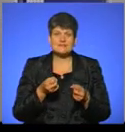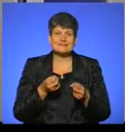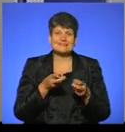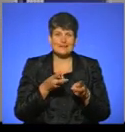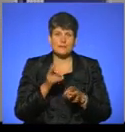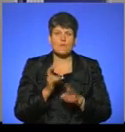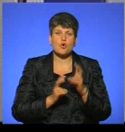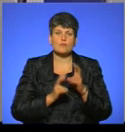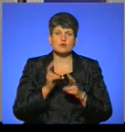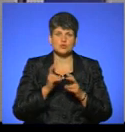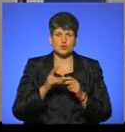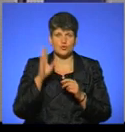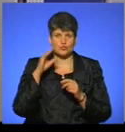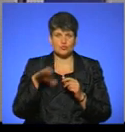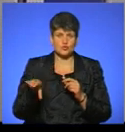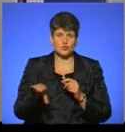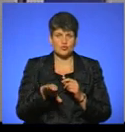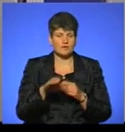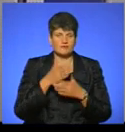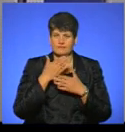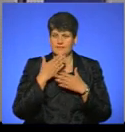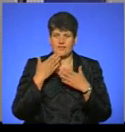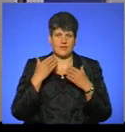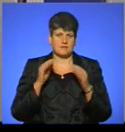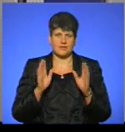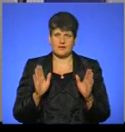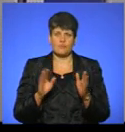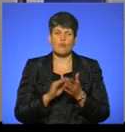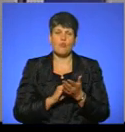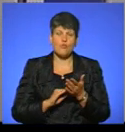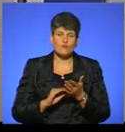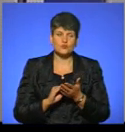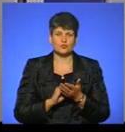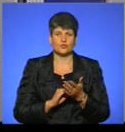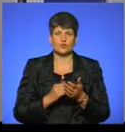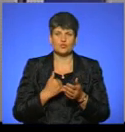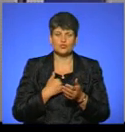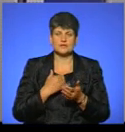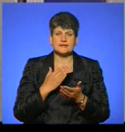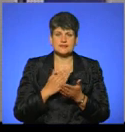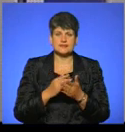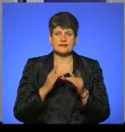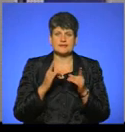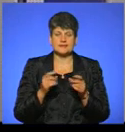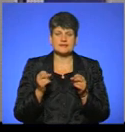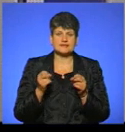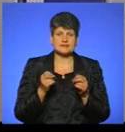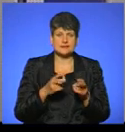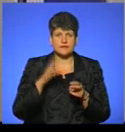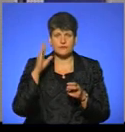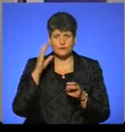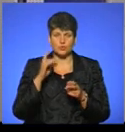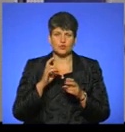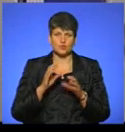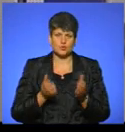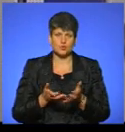промислових стоків водосховища немає. Повторюю, що в нас є тільки скиди у водосховище